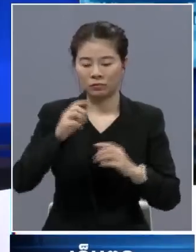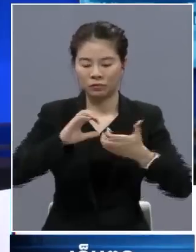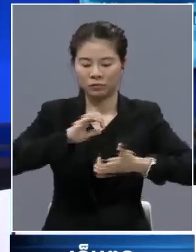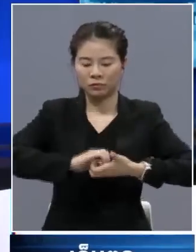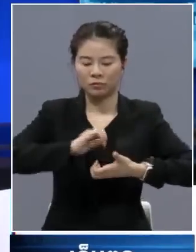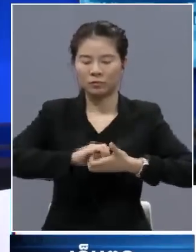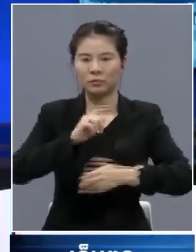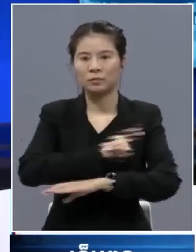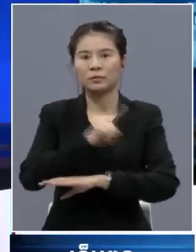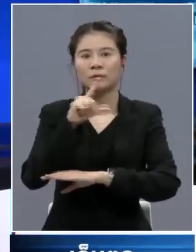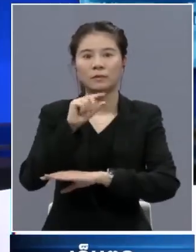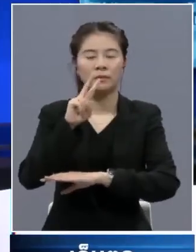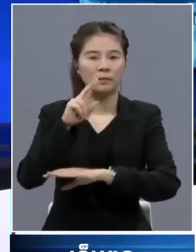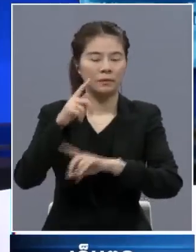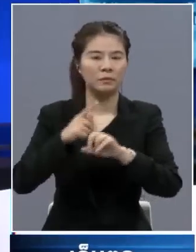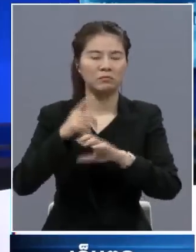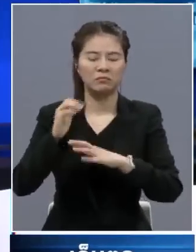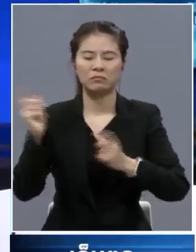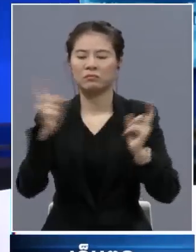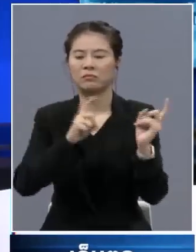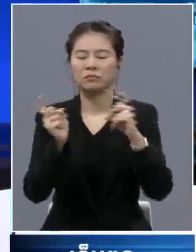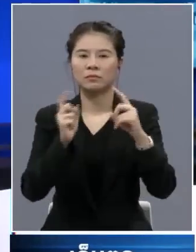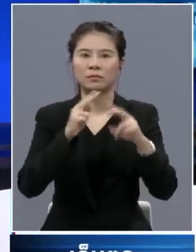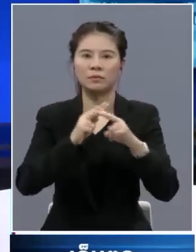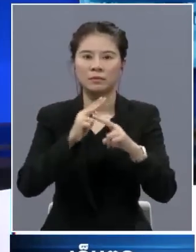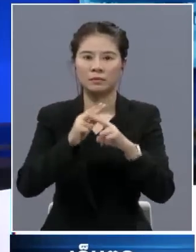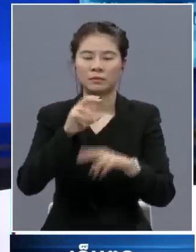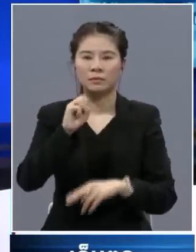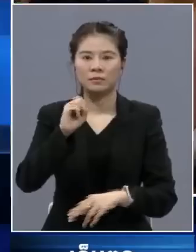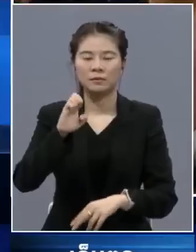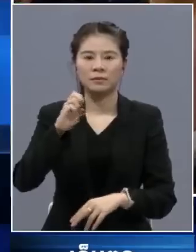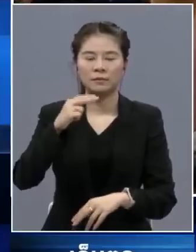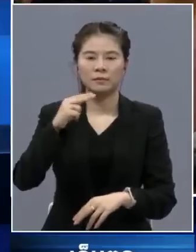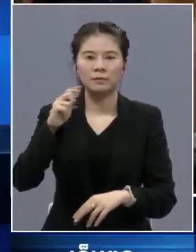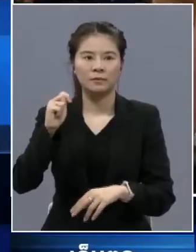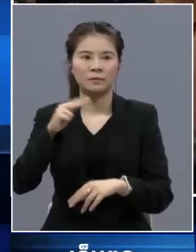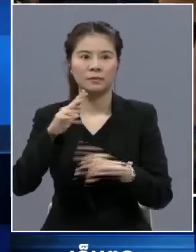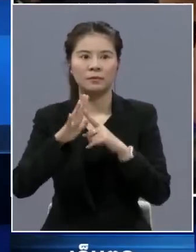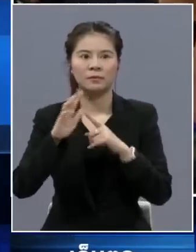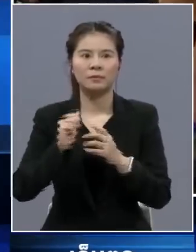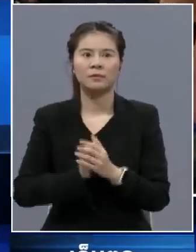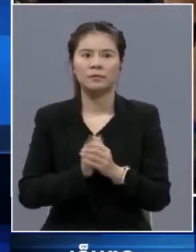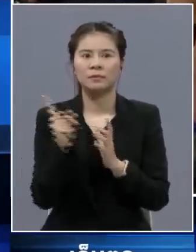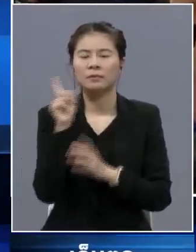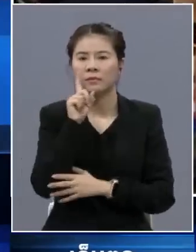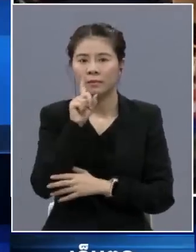เมื่อวันที่22ที่ผ่านมามีช่วงที่คุณสิทธาธิวารีฮะจากพรรคไทยสร้างไทยเป็นผู้ถามคำถ